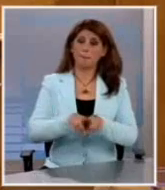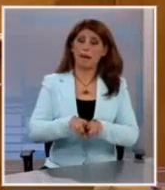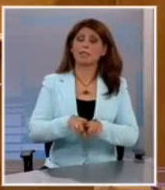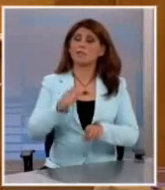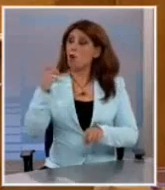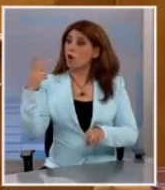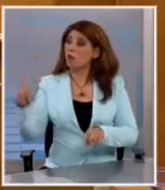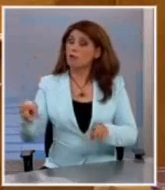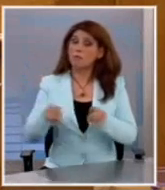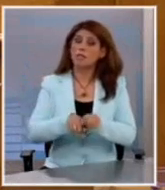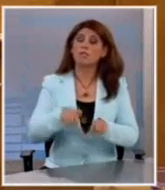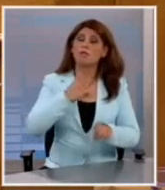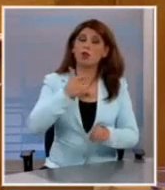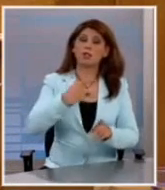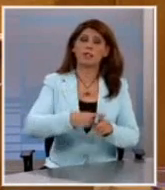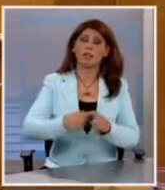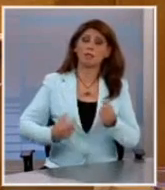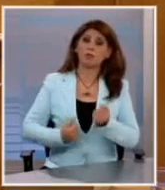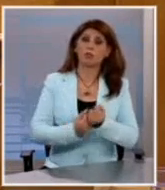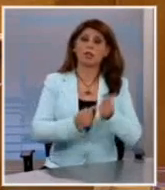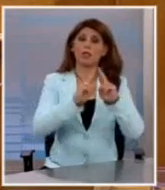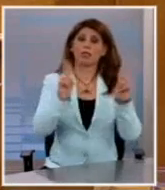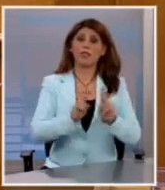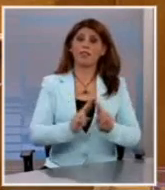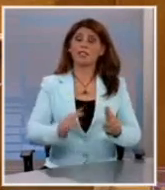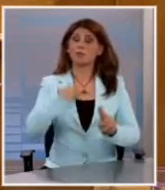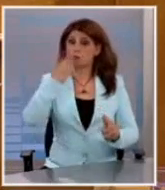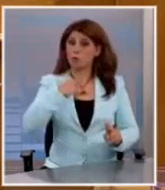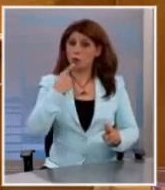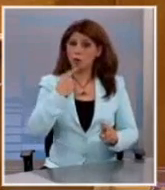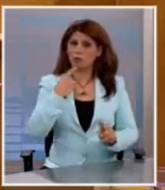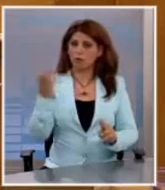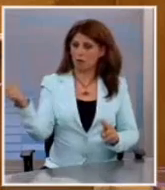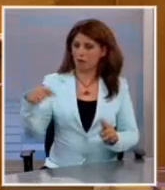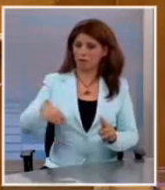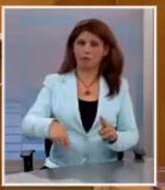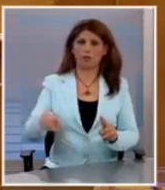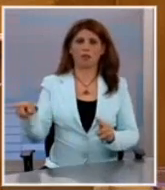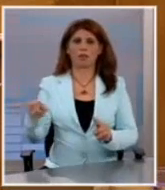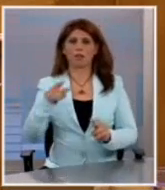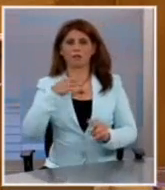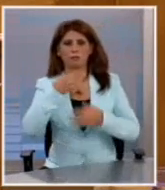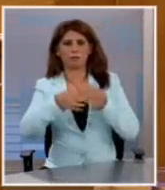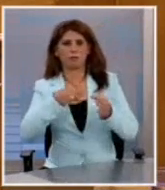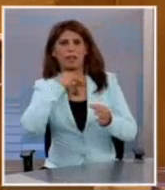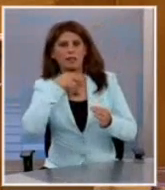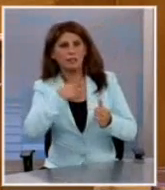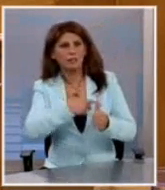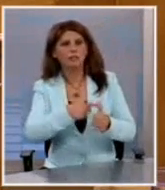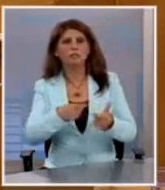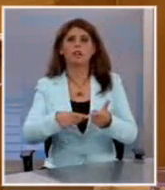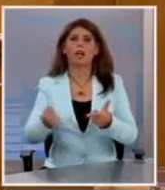Ελλάδας, που η φωνή της Ελλάδας στηρίζεται από διεθνείς προσωπικότητες, έρχεστε εδώ πέρα, ο ένας μιλάει για κατσίκια και ο άλλος μιλάει